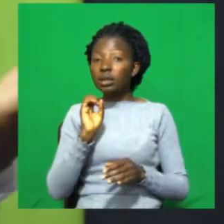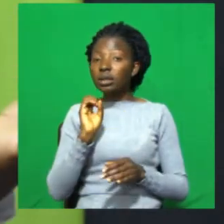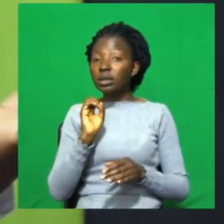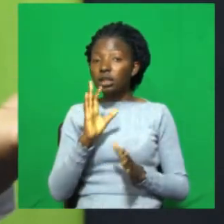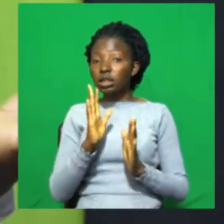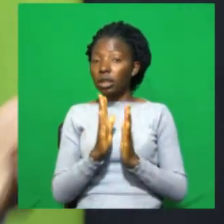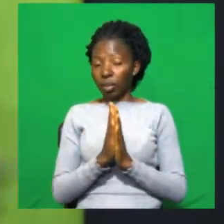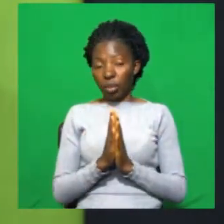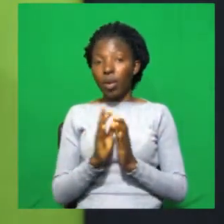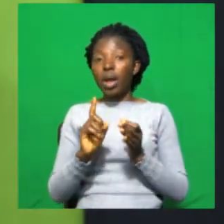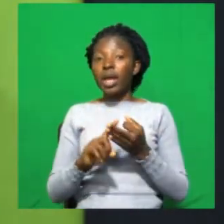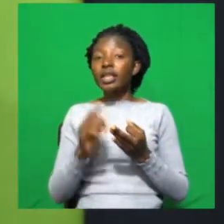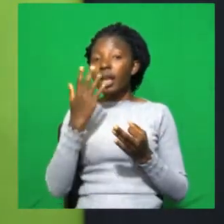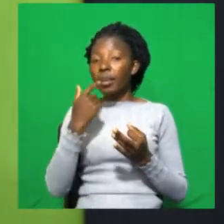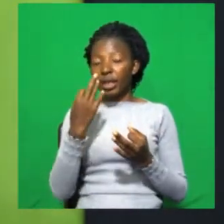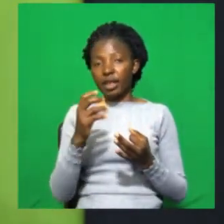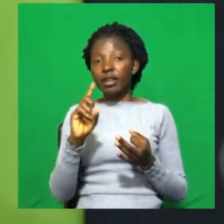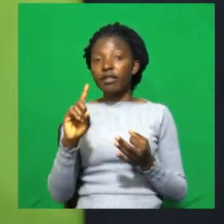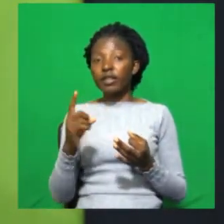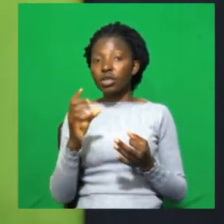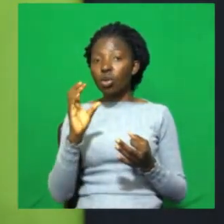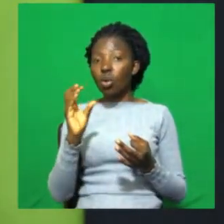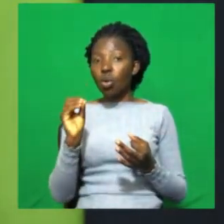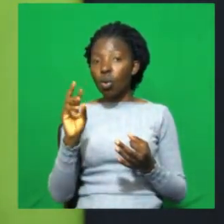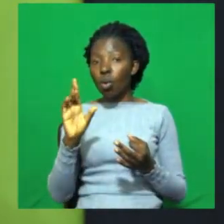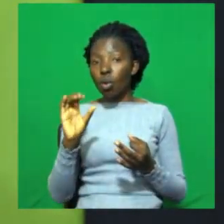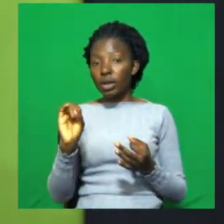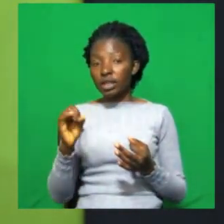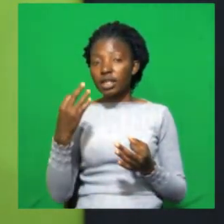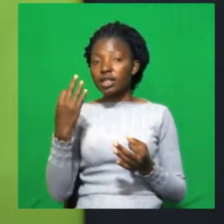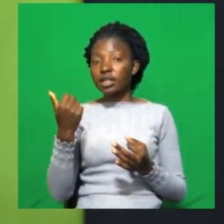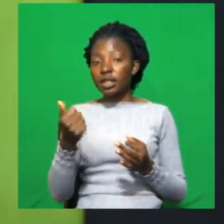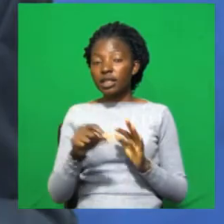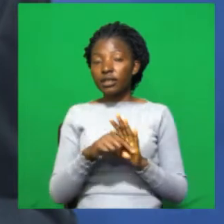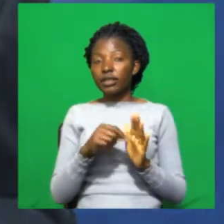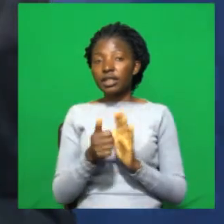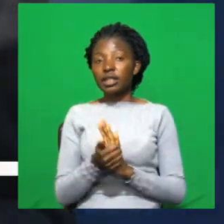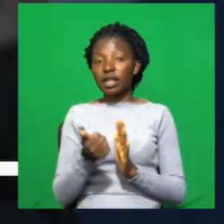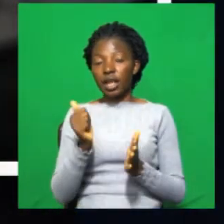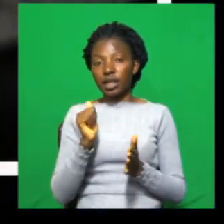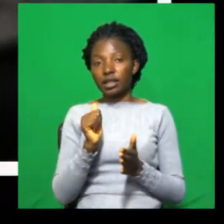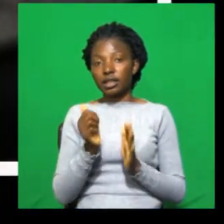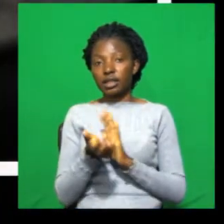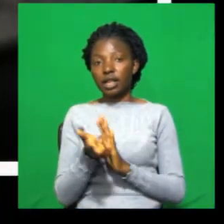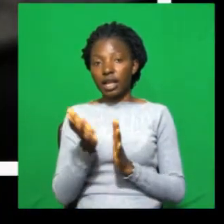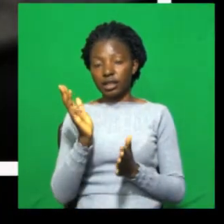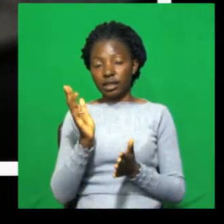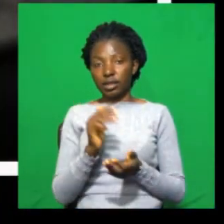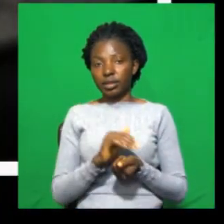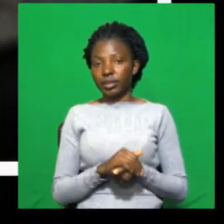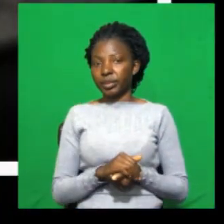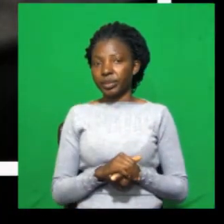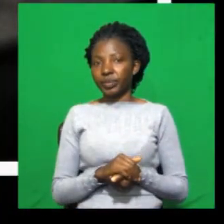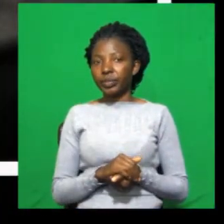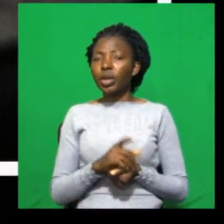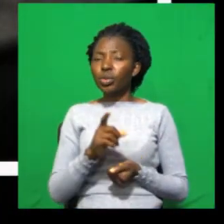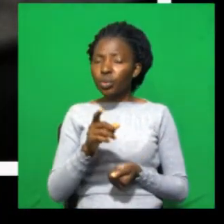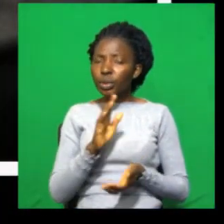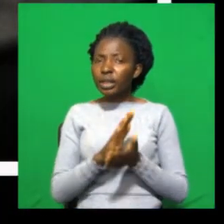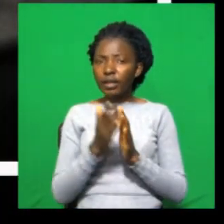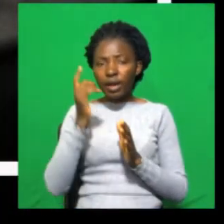kuti itemberi pana vaKorinde wekutanga ivavo chapter 6 vhesi ya19. Chapter 6 verse 19.